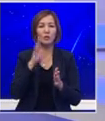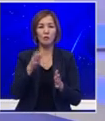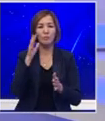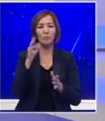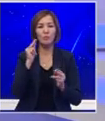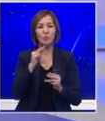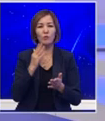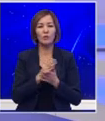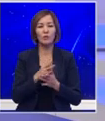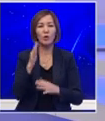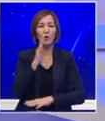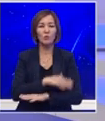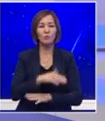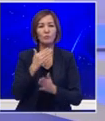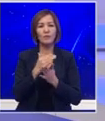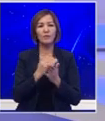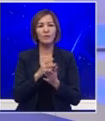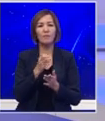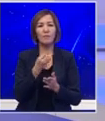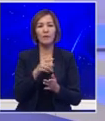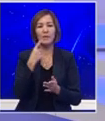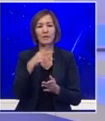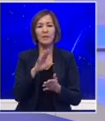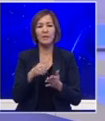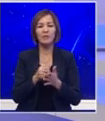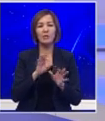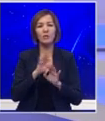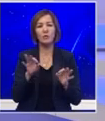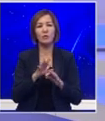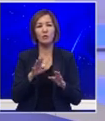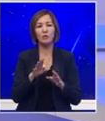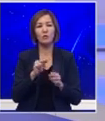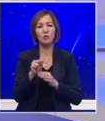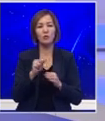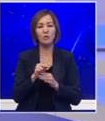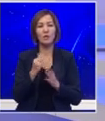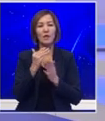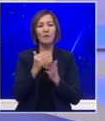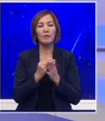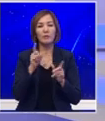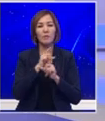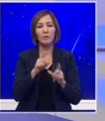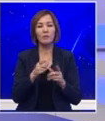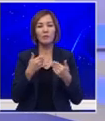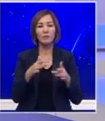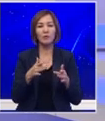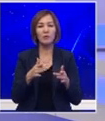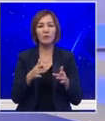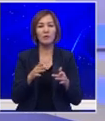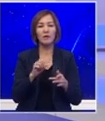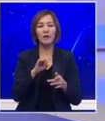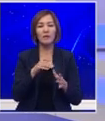алып жатыр. Курс бағдарламасы Python тілінің негізгі түсініктерін, құрылымдарын үйретеді. Бағдарламалау мектебінің түлектері кейін